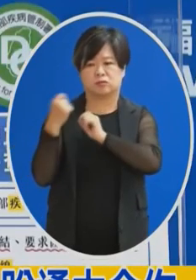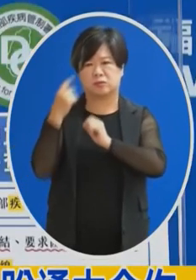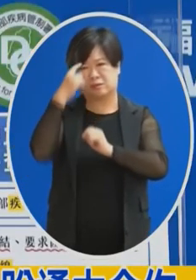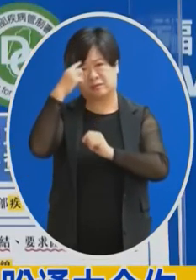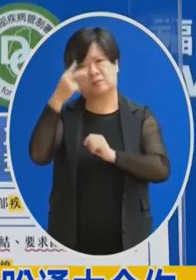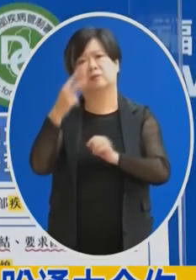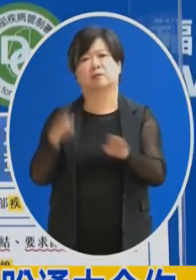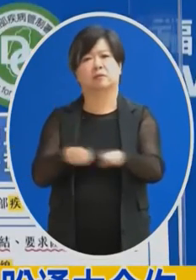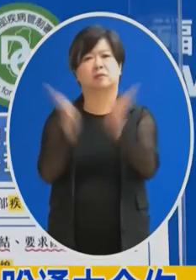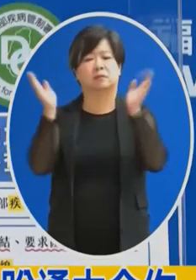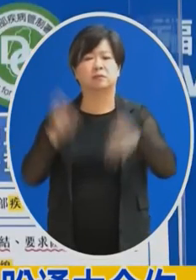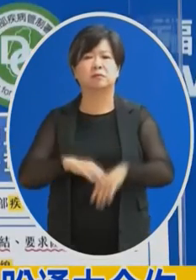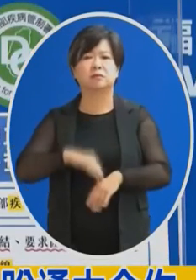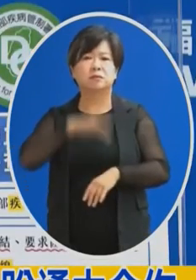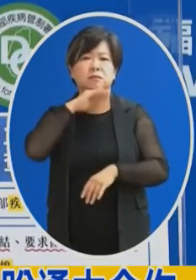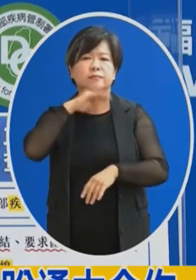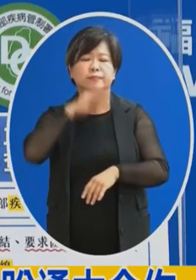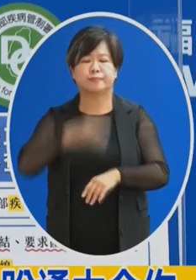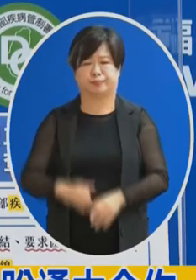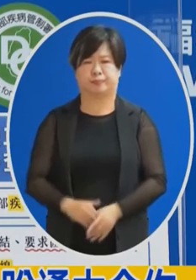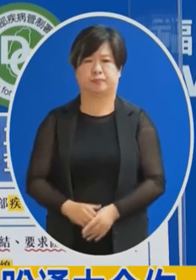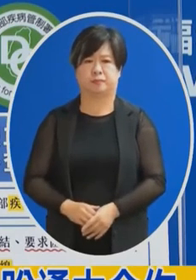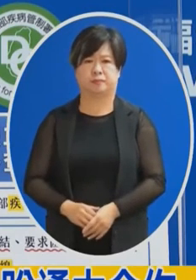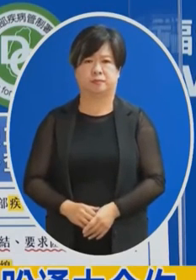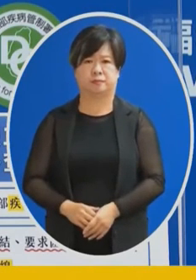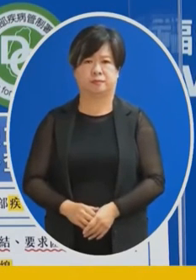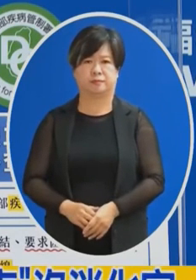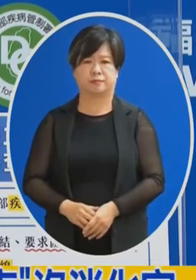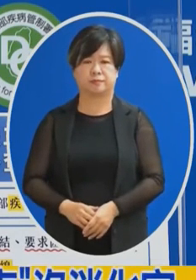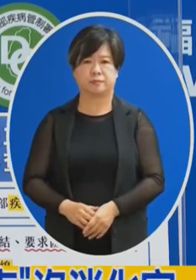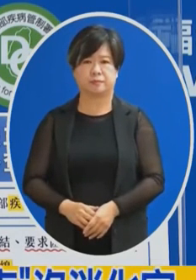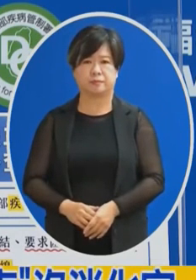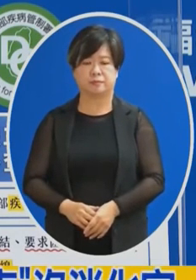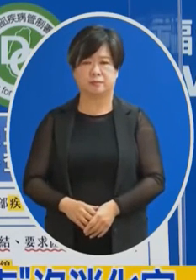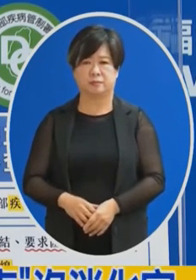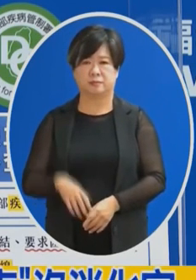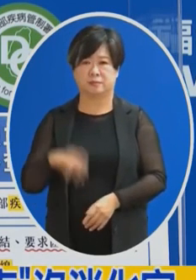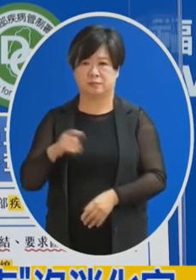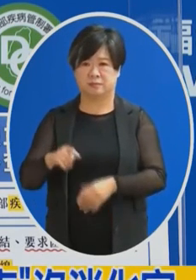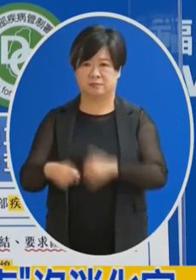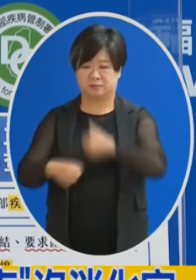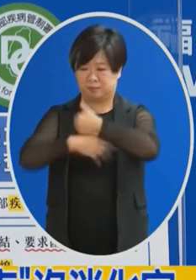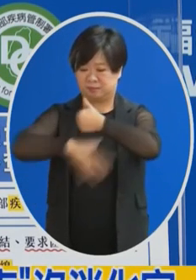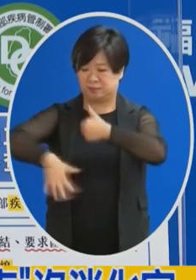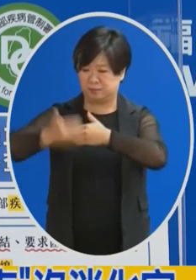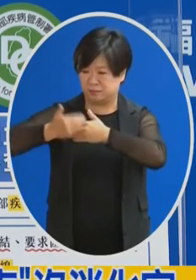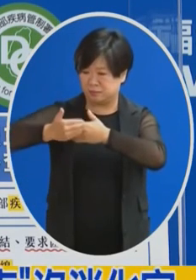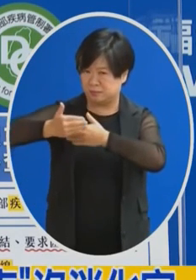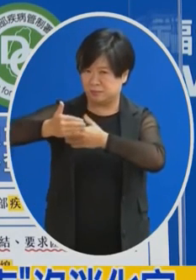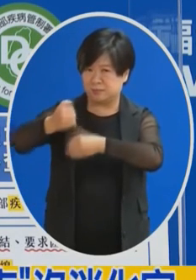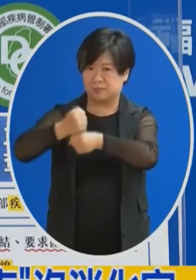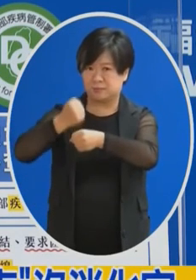这个还是要有一些时间的，我们也会借着这个运作之后，他们